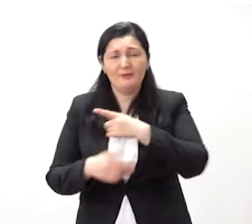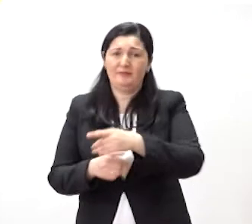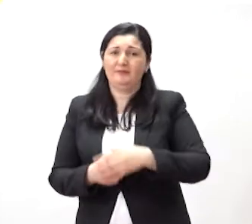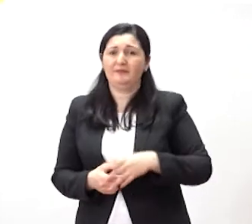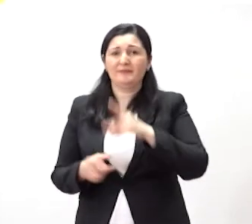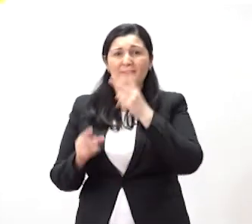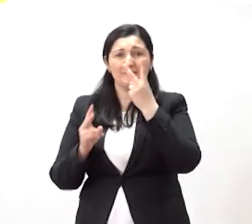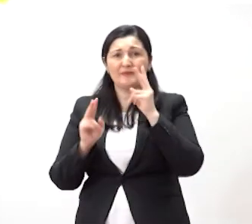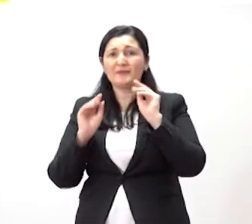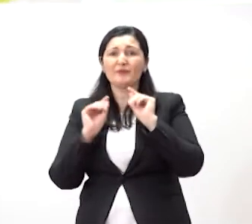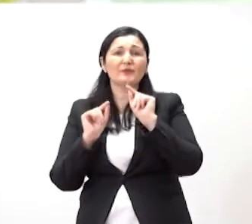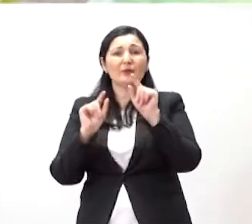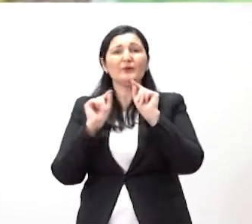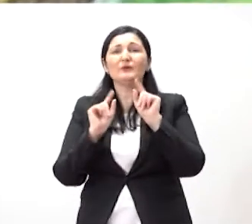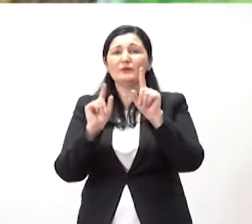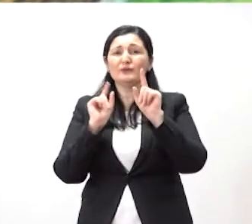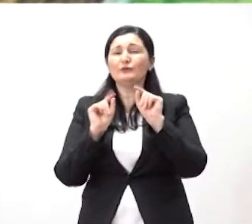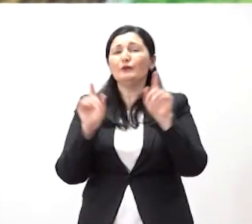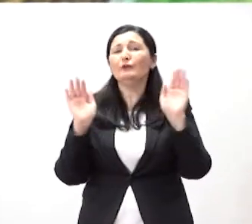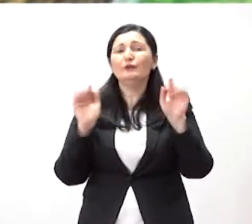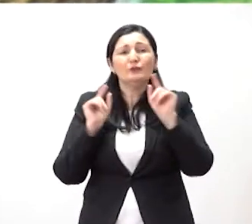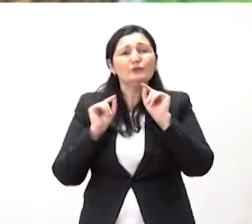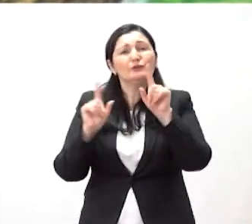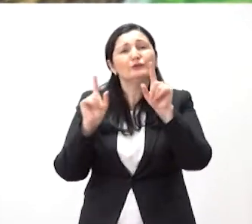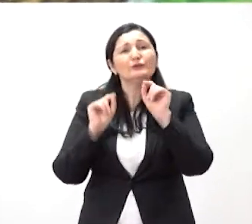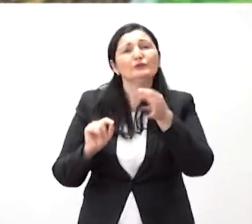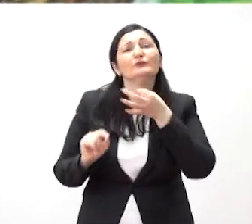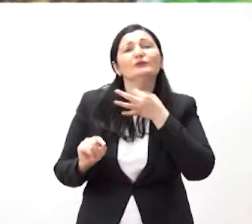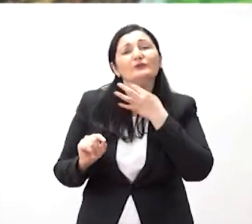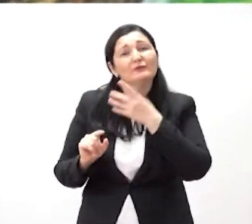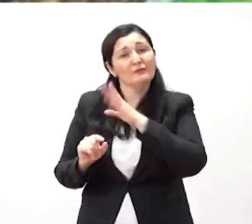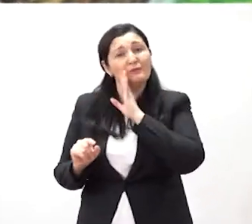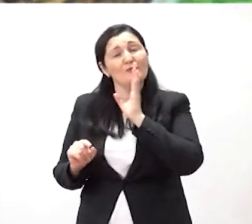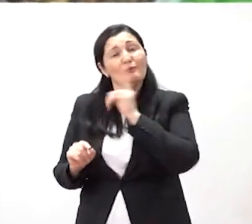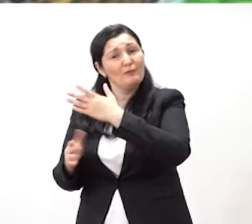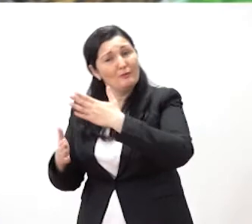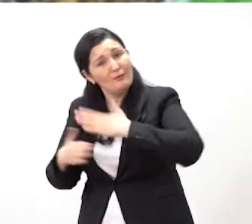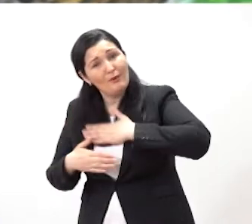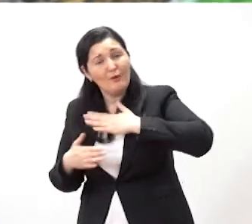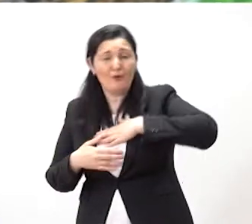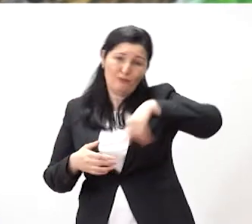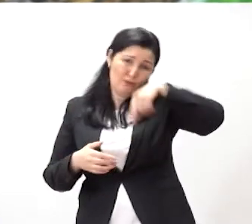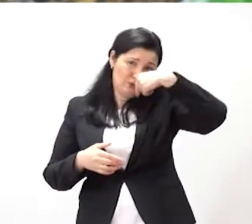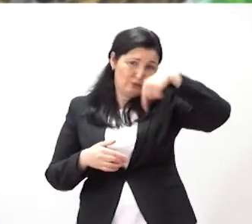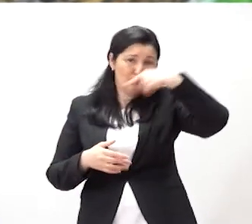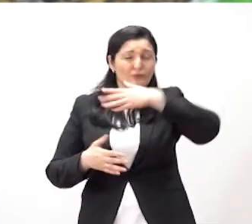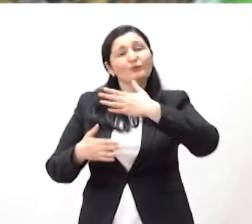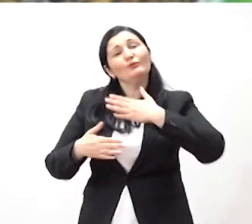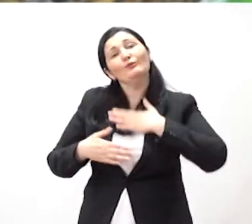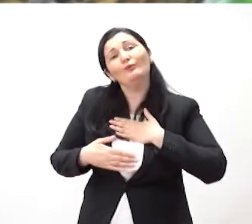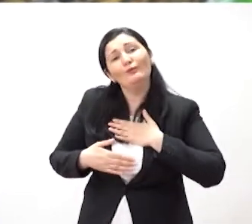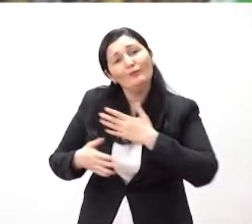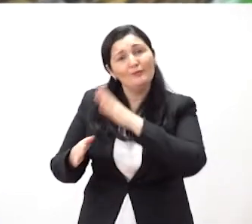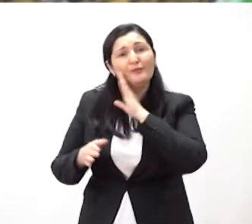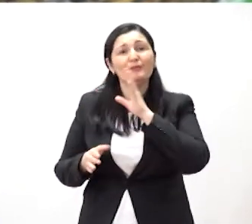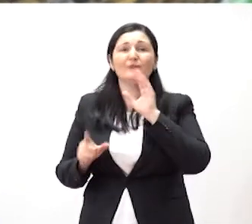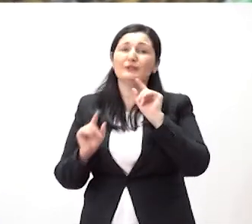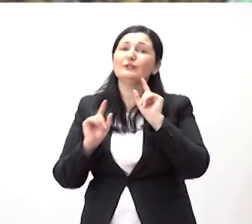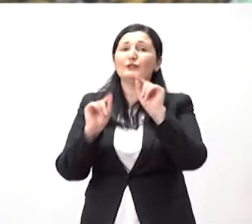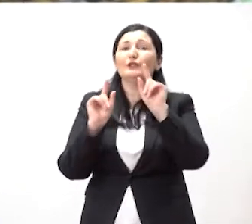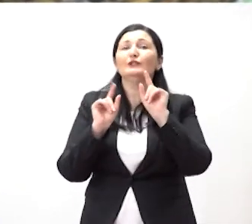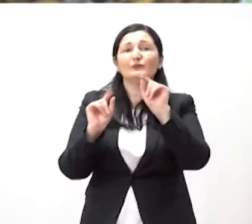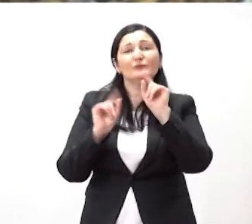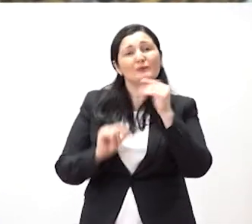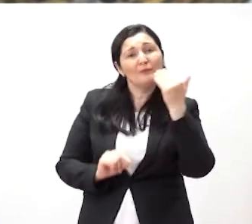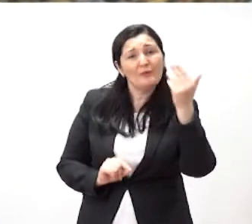دو چوجه کپ. آچه ما همین مرغ مرجان است. چی چی کردن سه